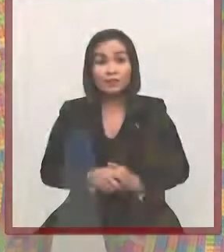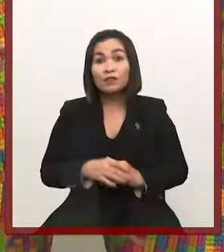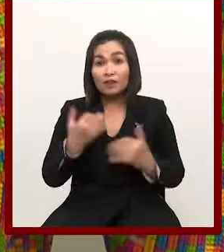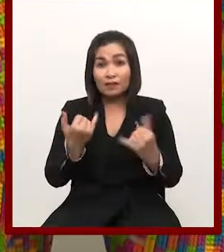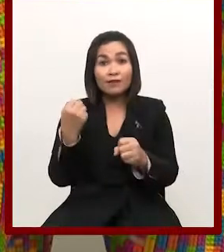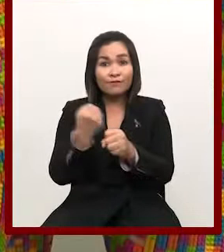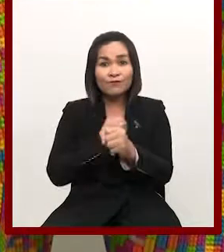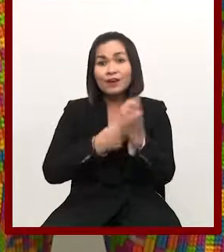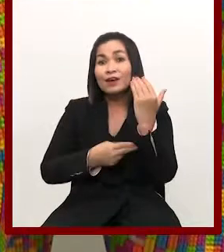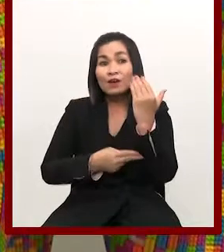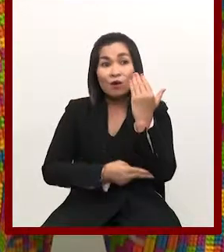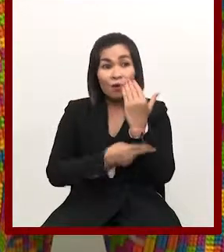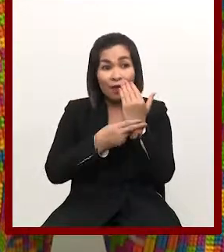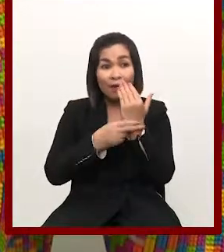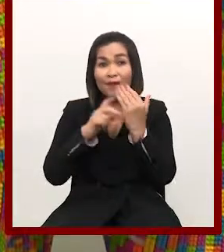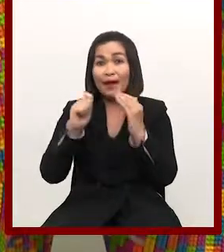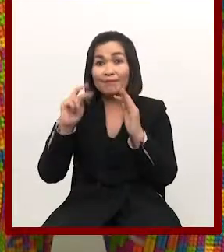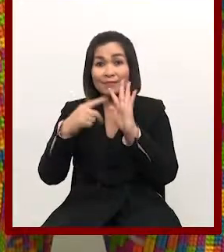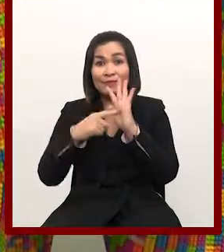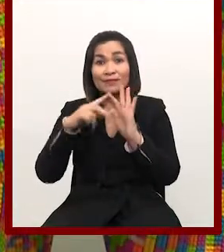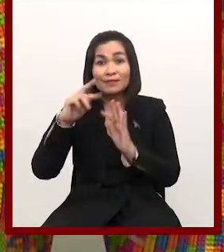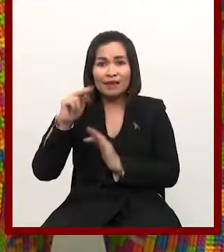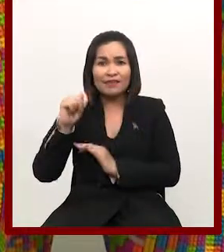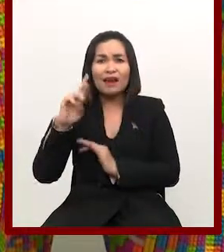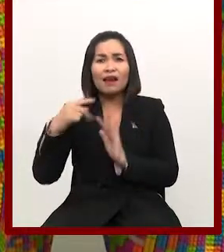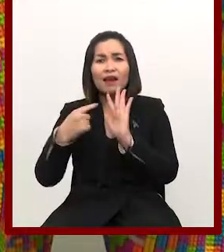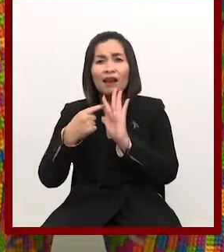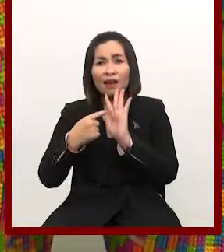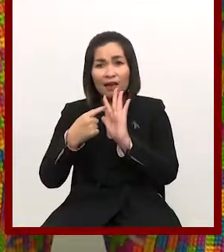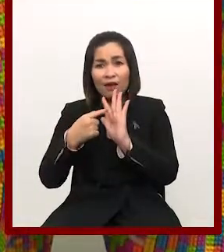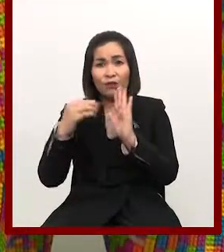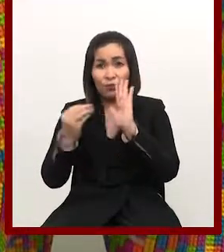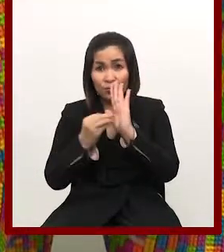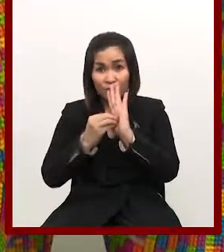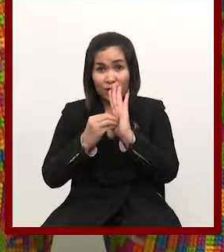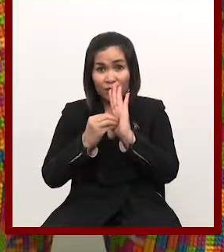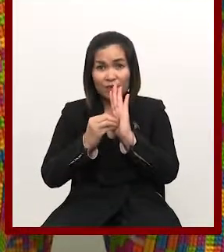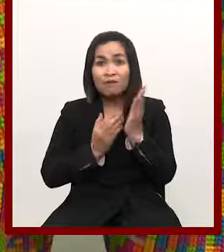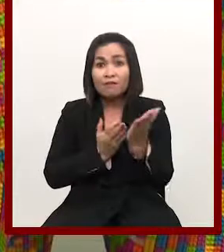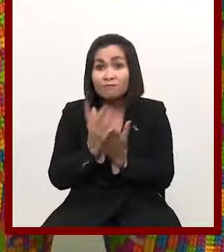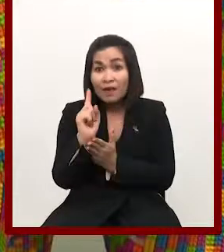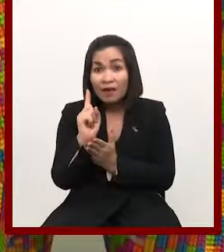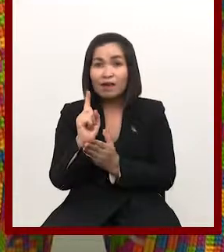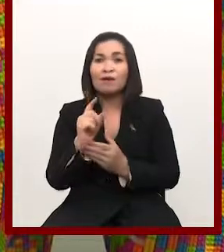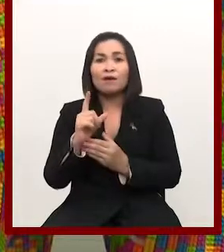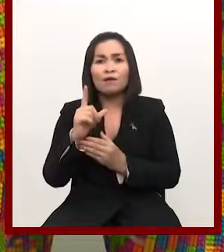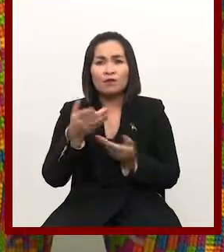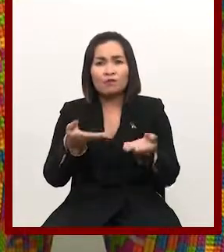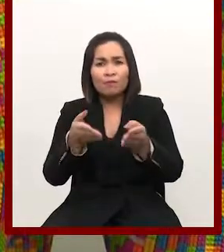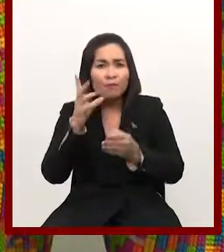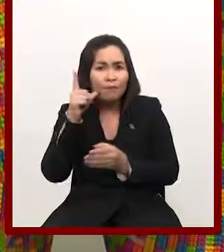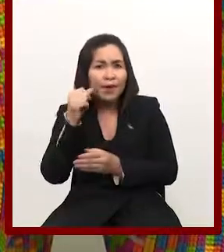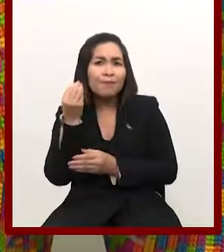ตอนนี้ฝึกงานอยู่ที่โรงแรมอนันตรากรุงเทพริเวอร์ไซด์รีสอร์ทนะคะฝึกอยู่แผนกแม่บ้านนะคะเ